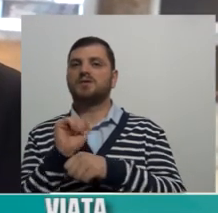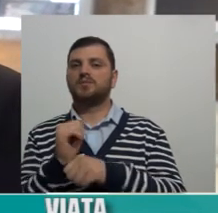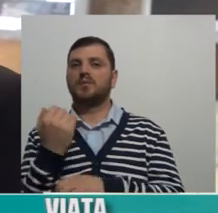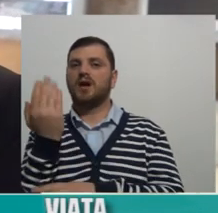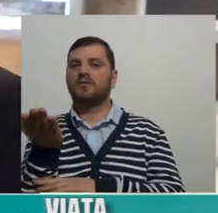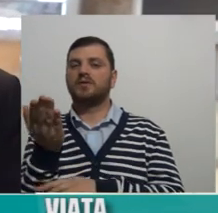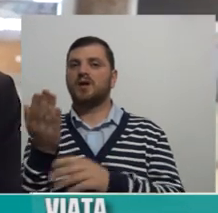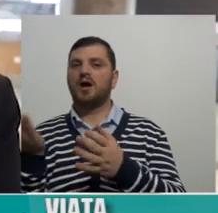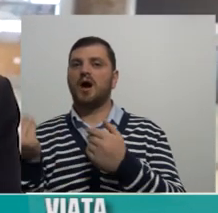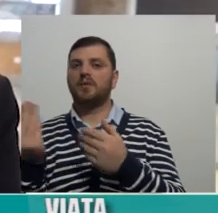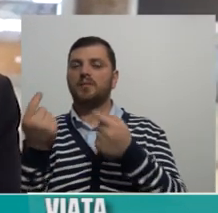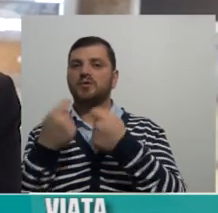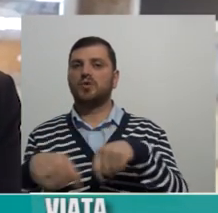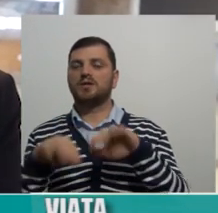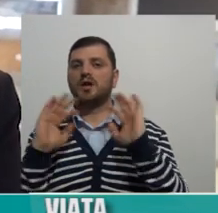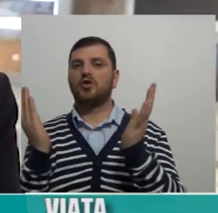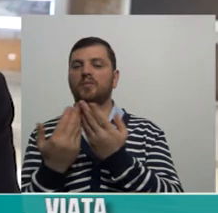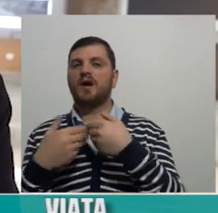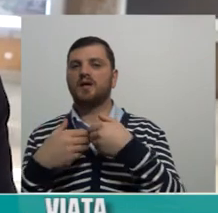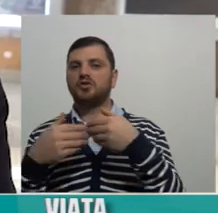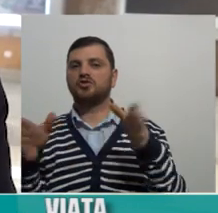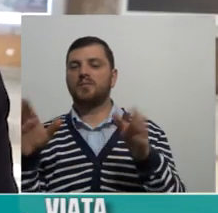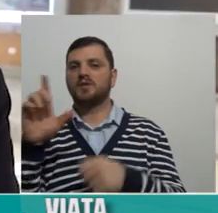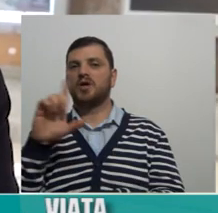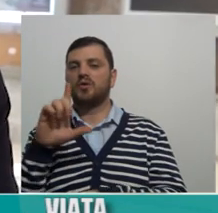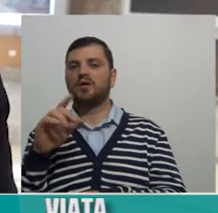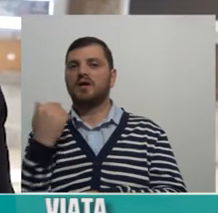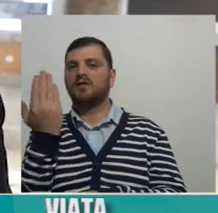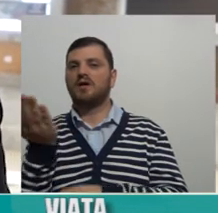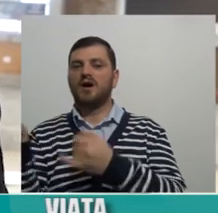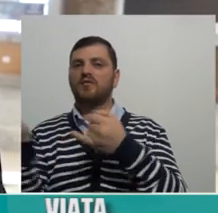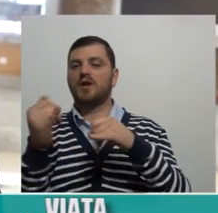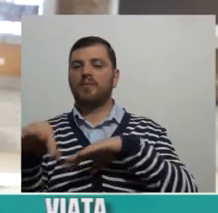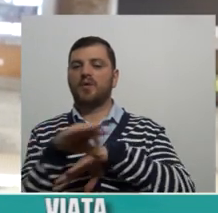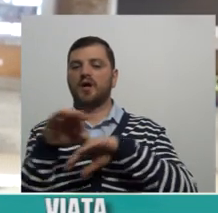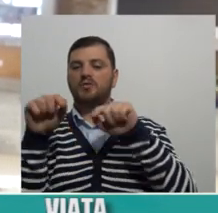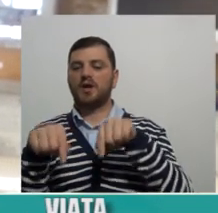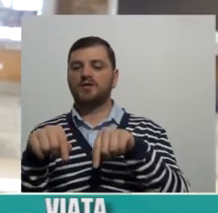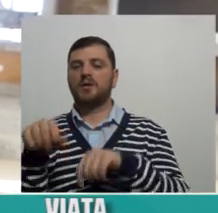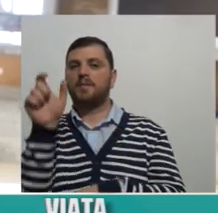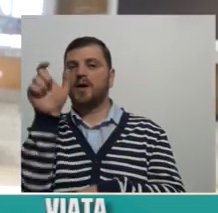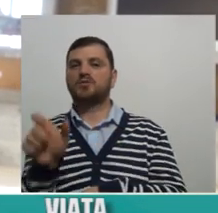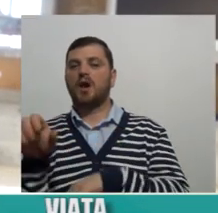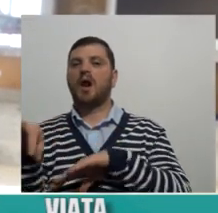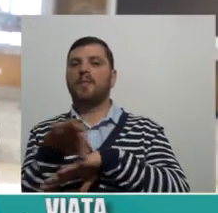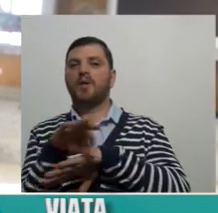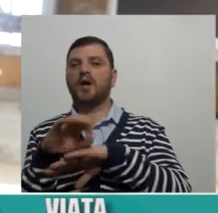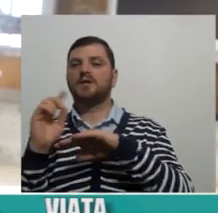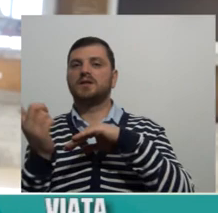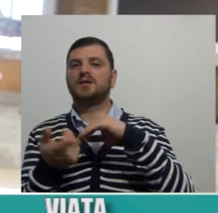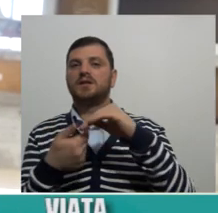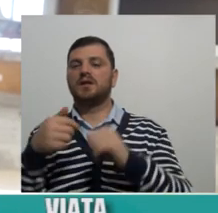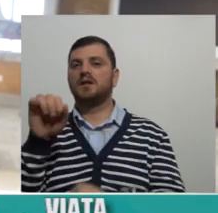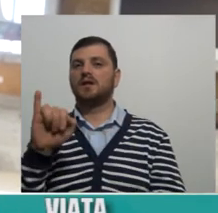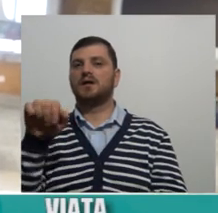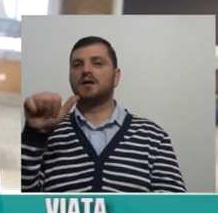săptămâna viitoare am convocat pe toată lumea, începând luni. Va veni proiectantul aici. Proiectantul la fel, este din